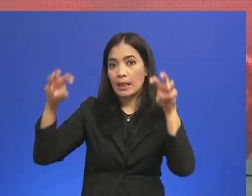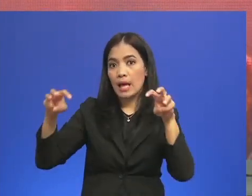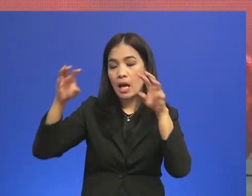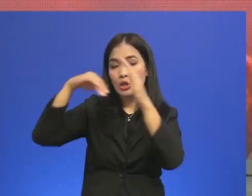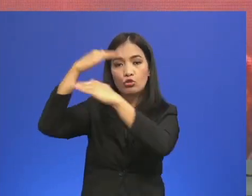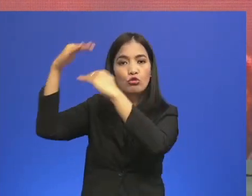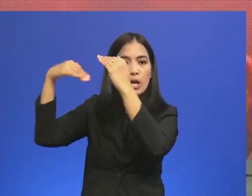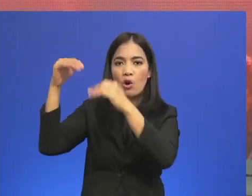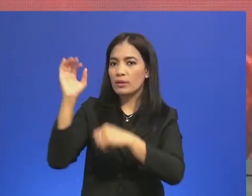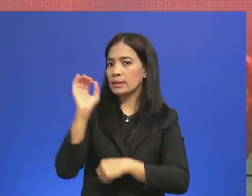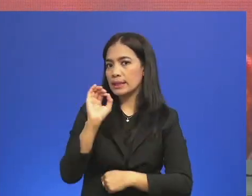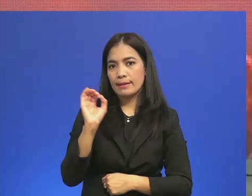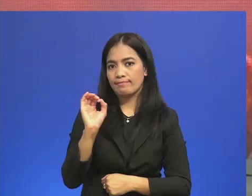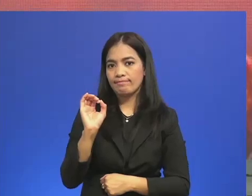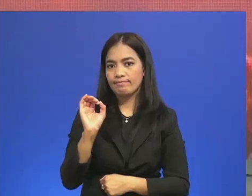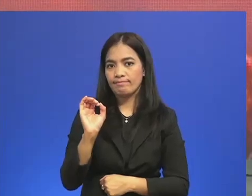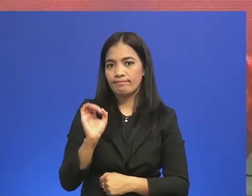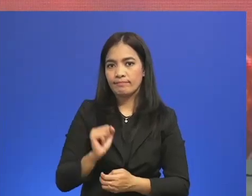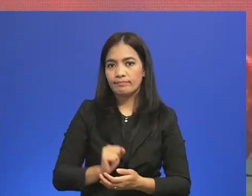Ya saudaraku,